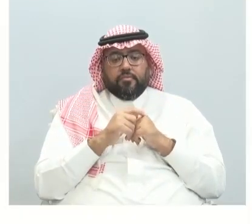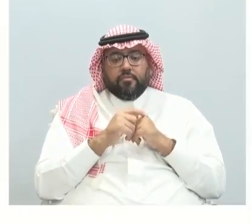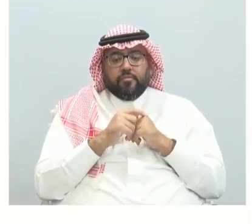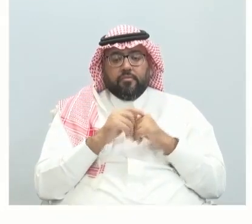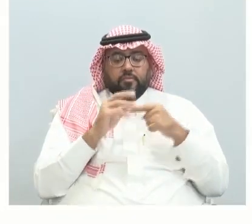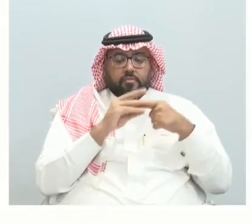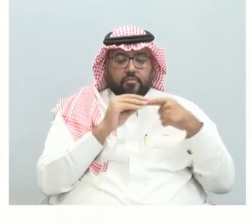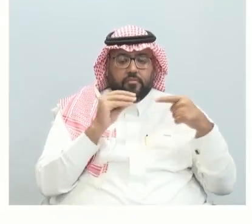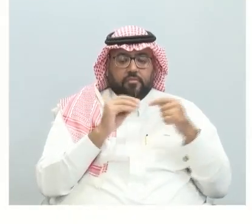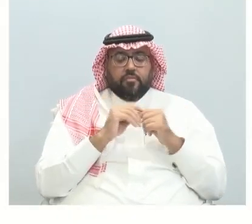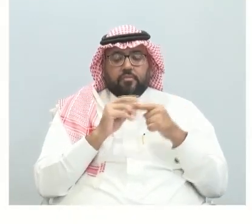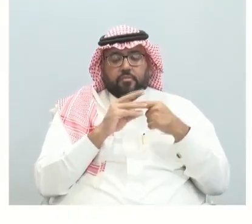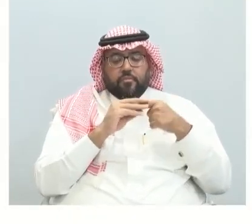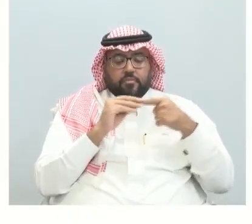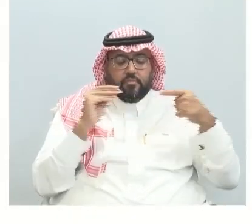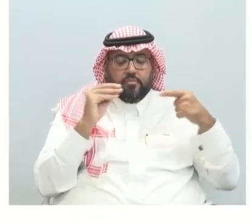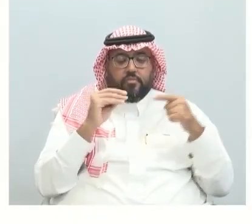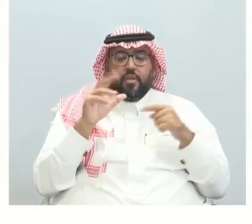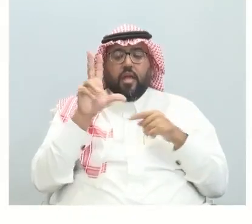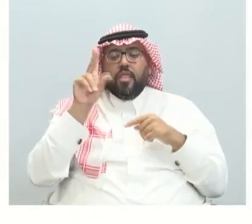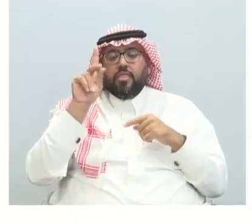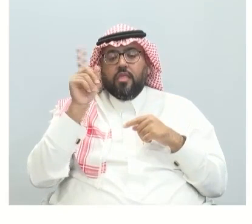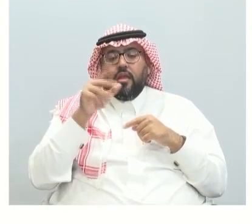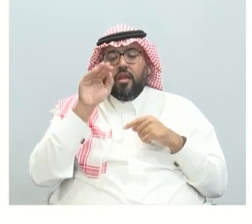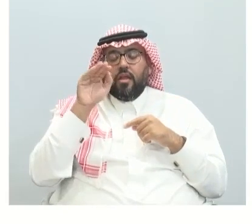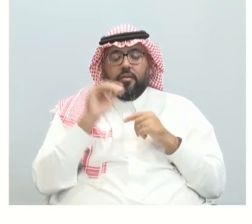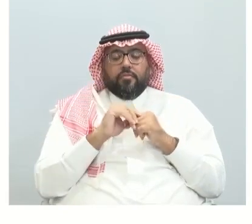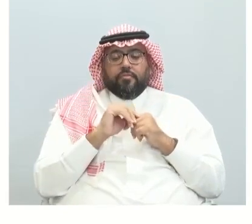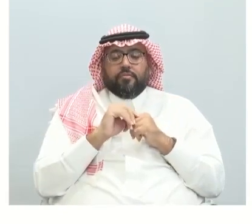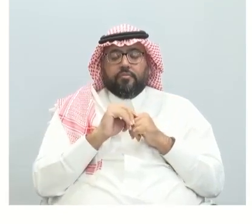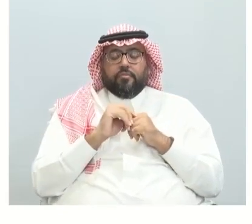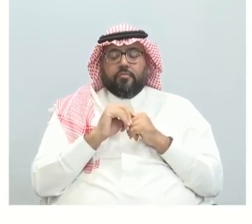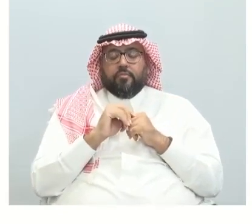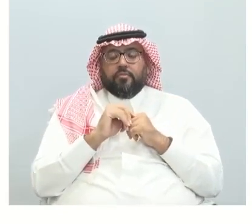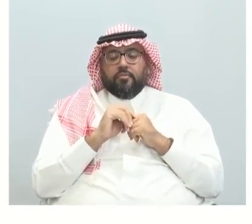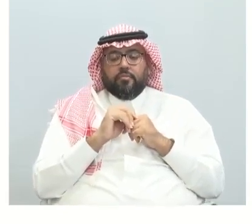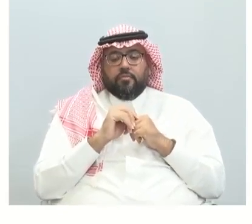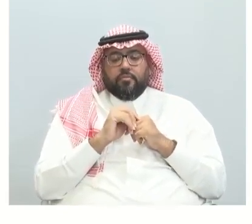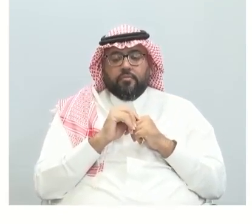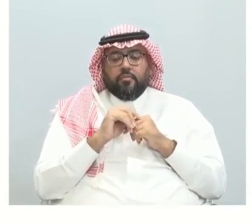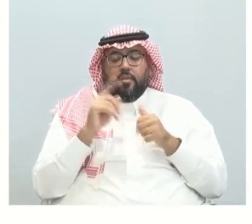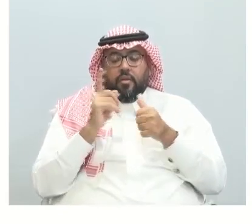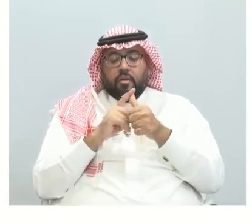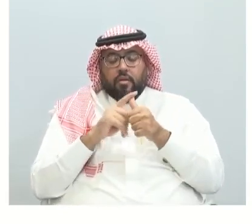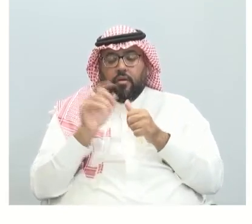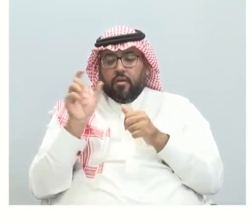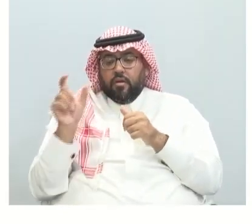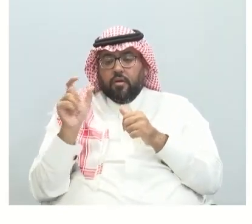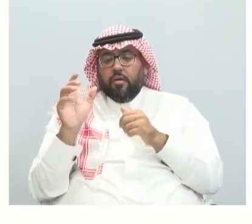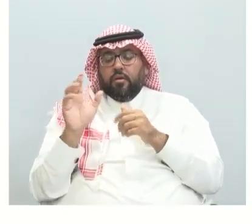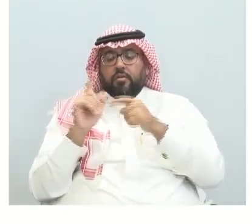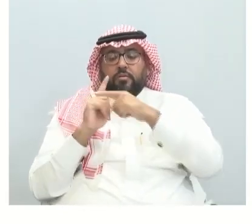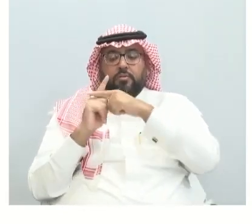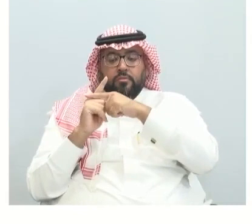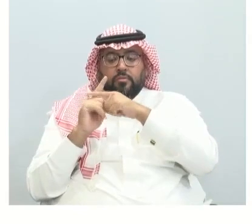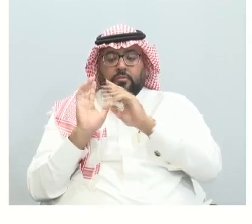اشاره الناقص هي اشاره الطرح وهي الاشاره الثانيه في الاول حددنا اشاره الجمع